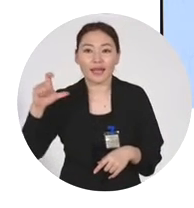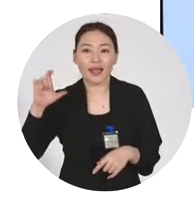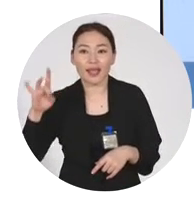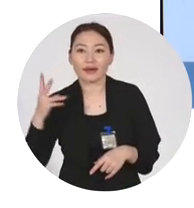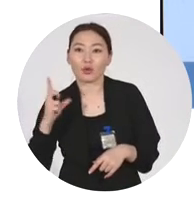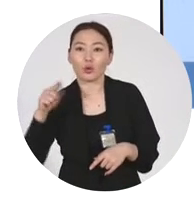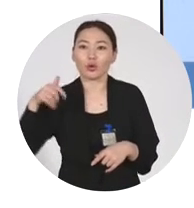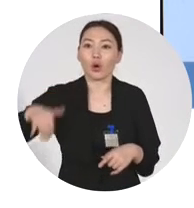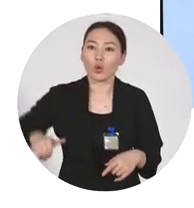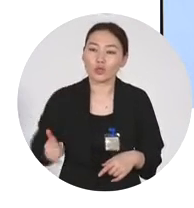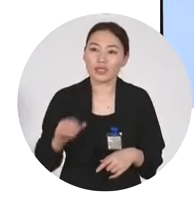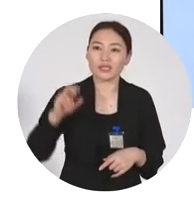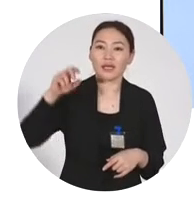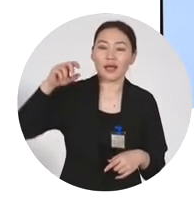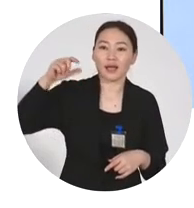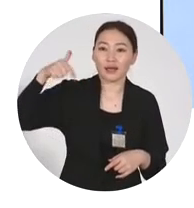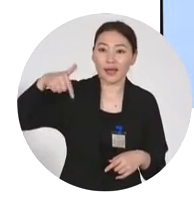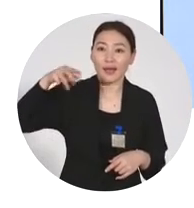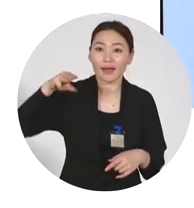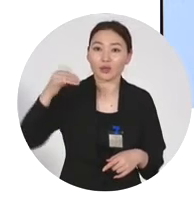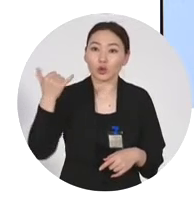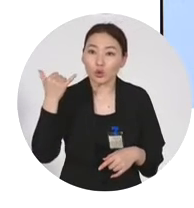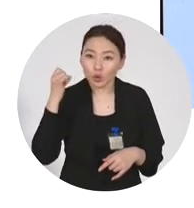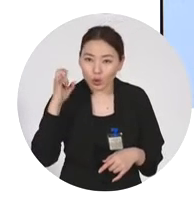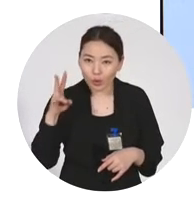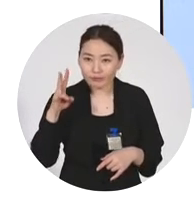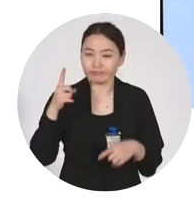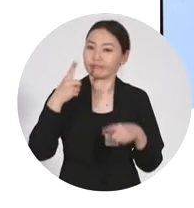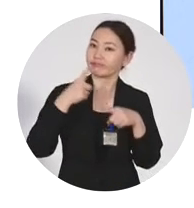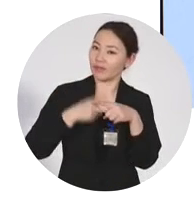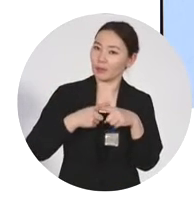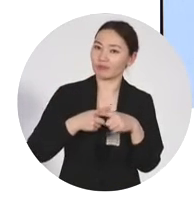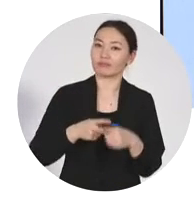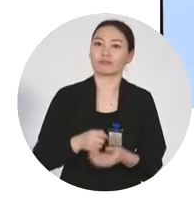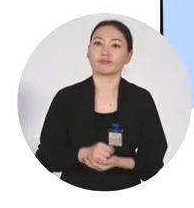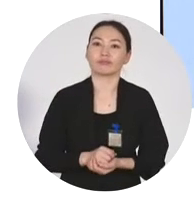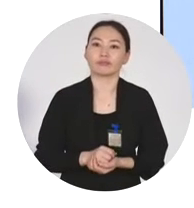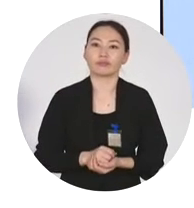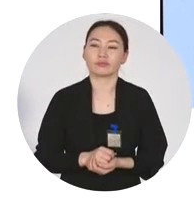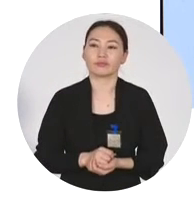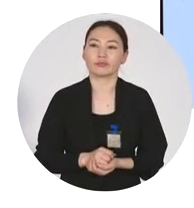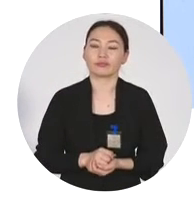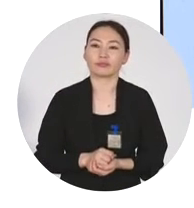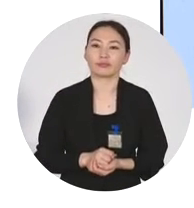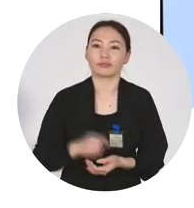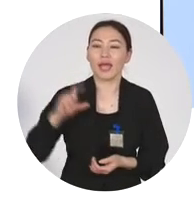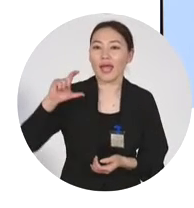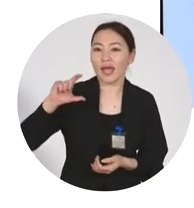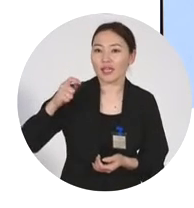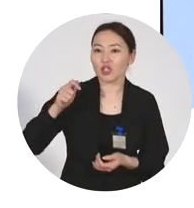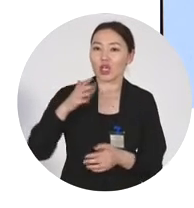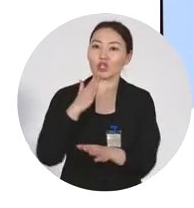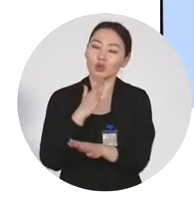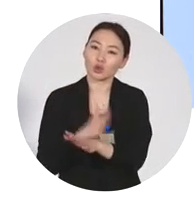залгаж бичих вэ гэдгээ харъя. За хүс гэдэг үйлг бол хэшгэр төгсөн байгаа учраас игтун